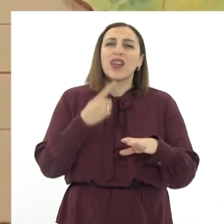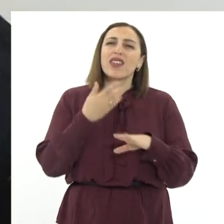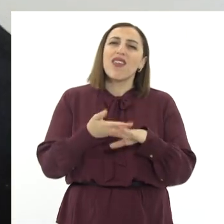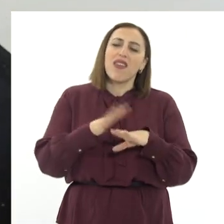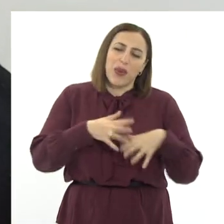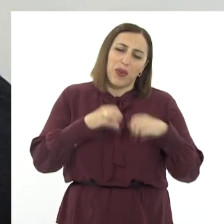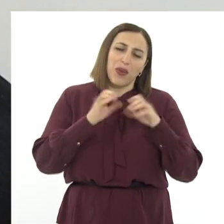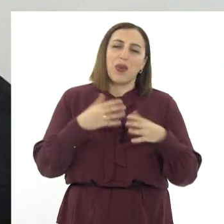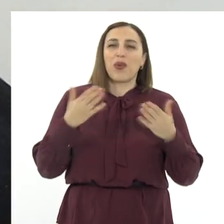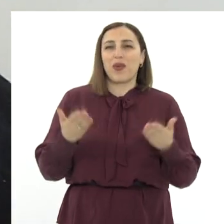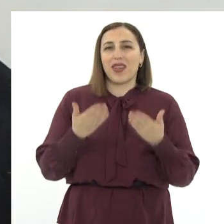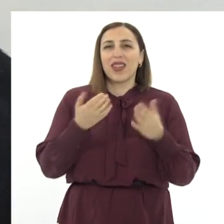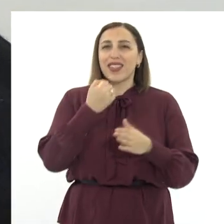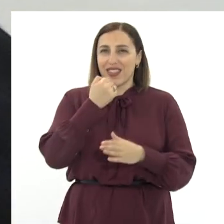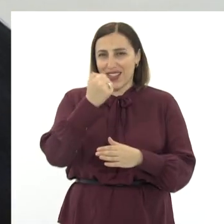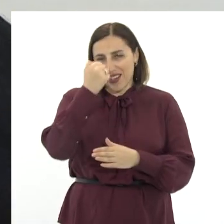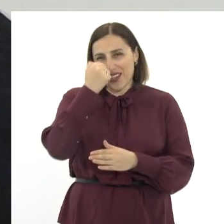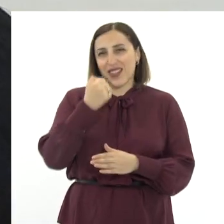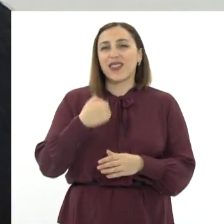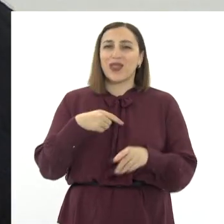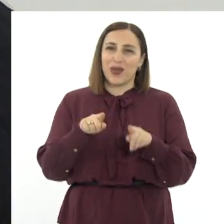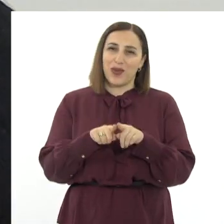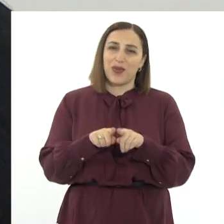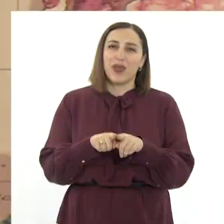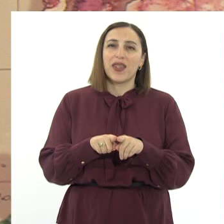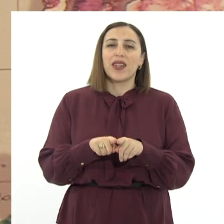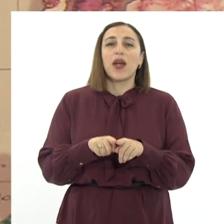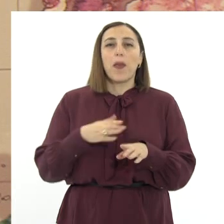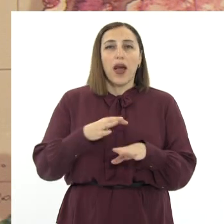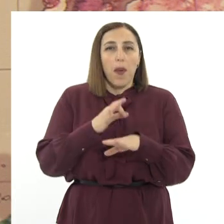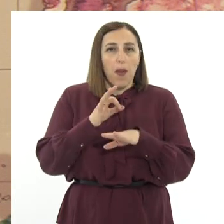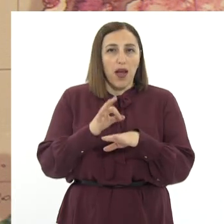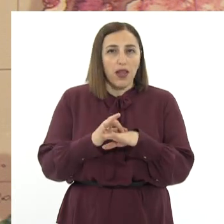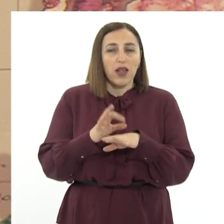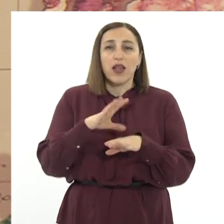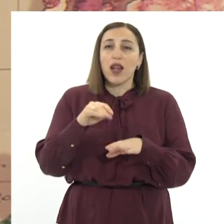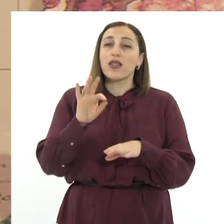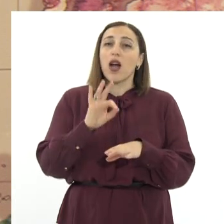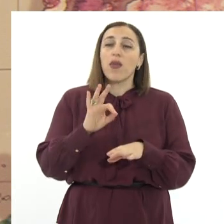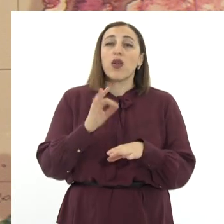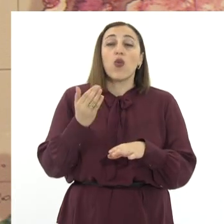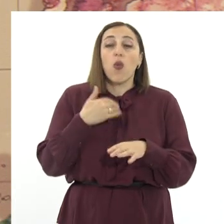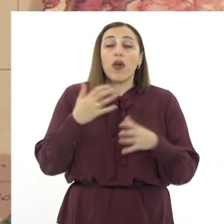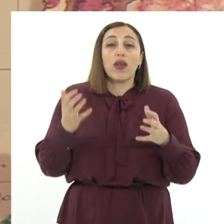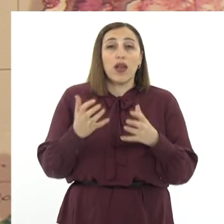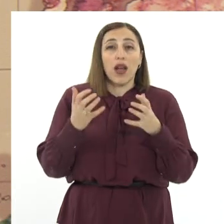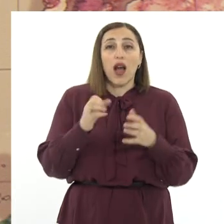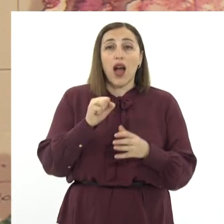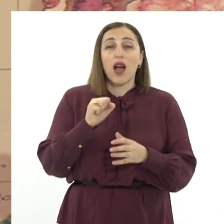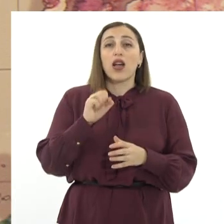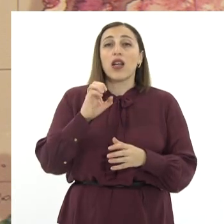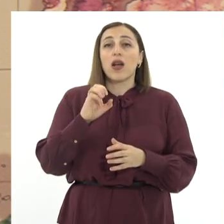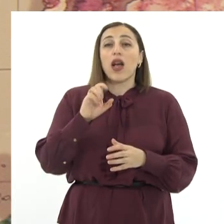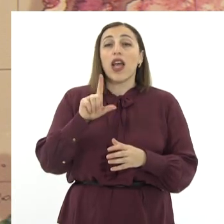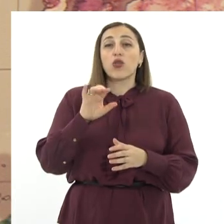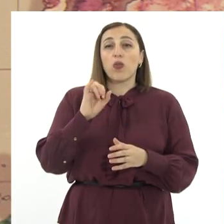օրվա ծանրաբեռնվածությունից։ Շնորհակալ եմ ձեզ։ Ես էլ եմ շնորհակալ։ Մենք պատասխանատու ենք նրանց համար, ում ընտելացրել ենք։ Անտուան